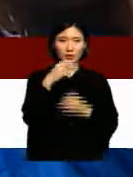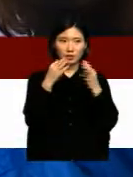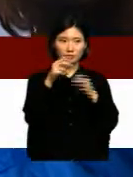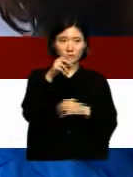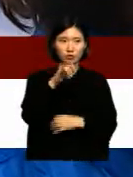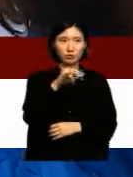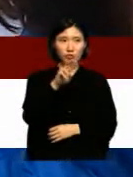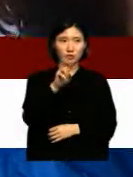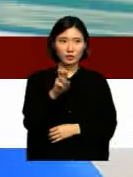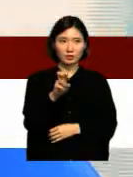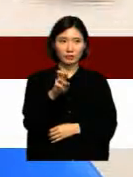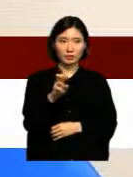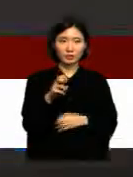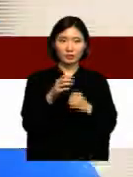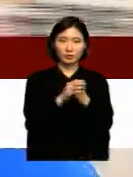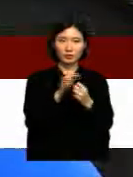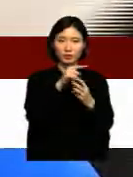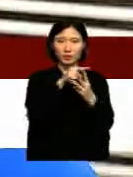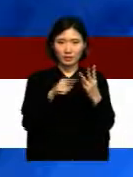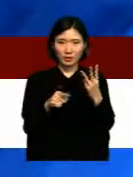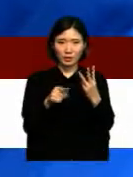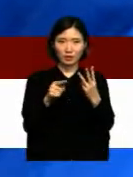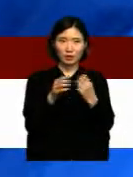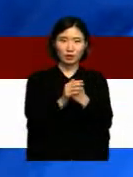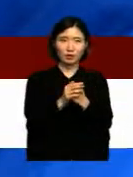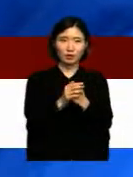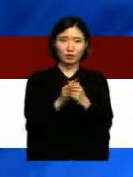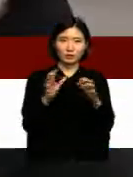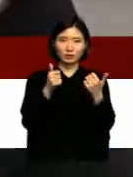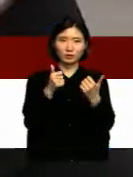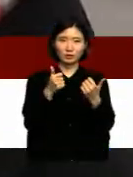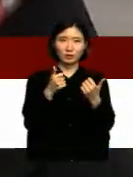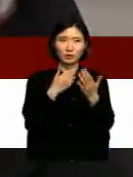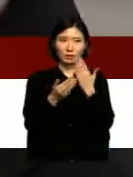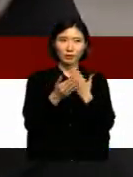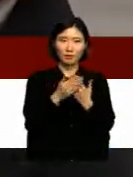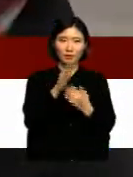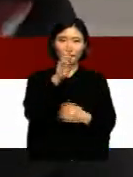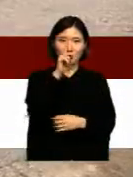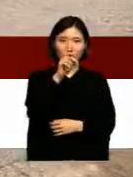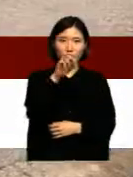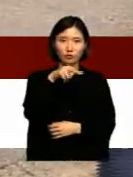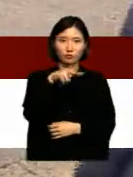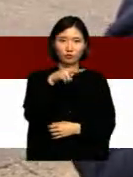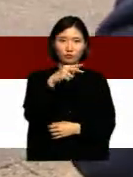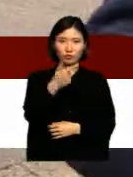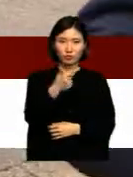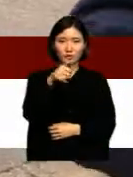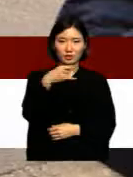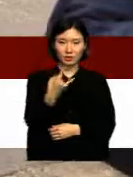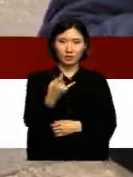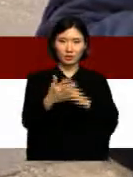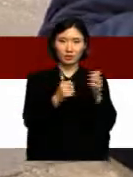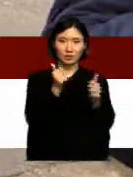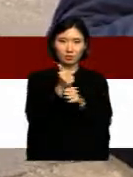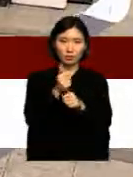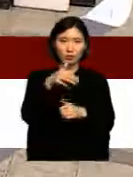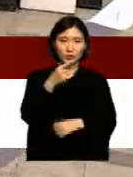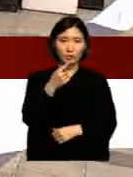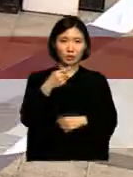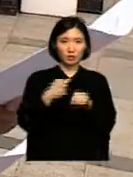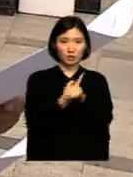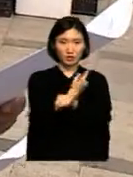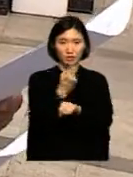김명환 이제 중 예비후보 와 고양 시의회 의장을 역임한 박윤희 예비 해봅니다 최근 최 시장을